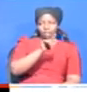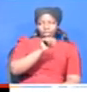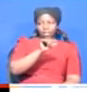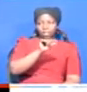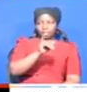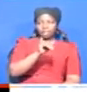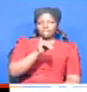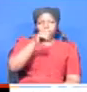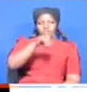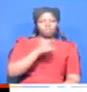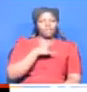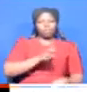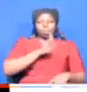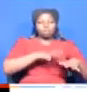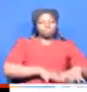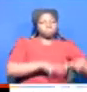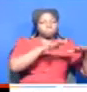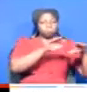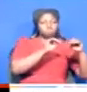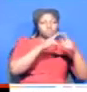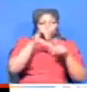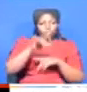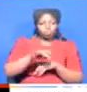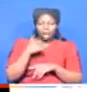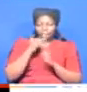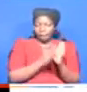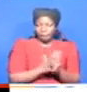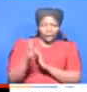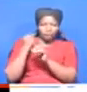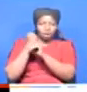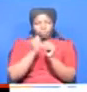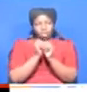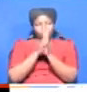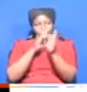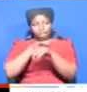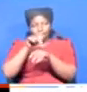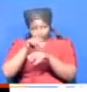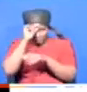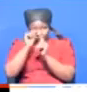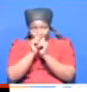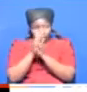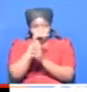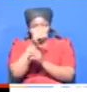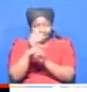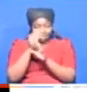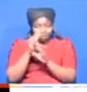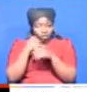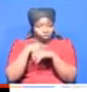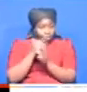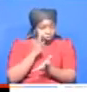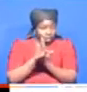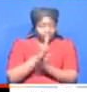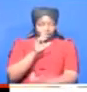na mipango ambayo tutashirikiana na serikali kuu na pia washikadau wengine kuhakikisha kwamba ule mradi wa Lower